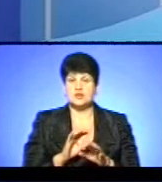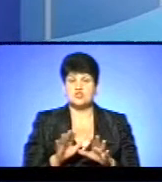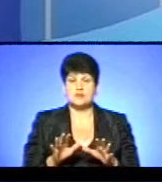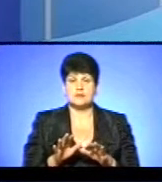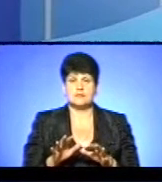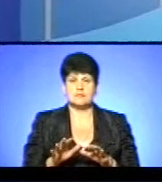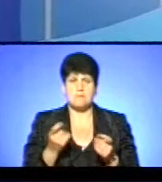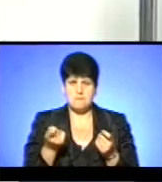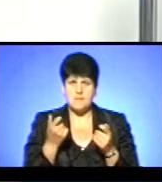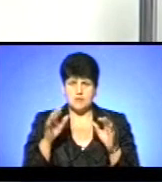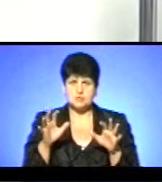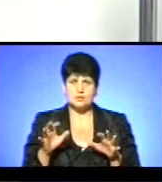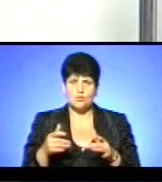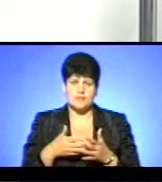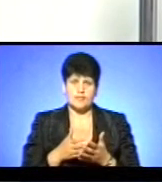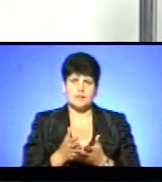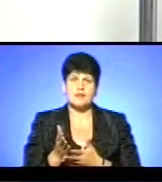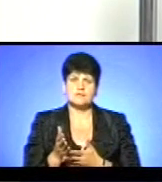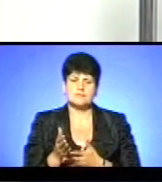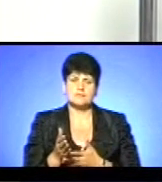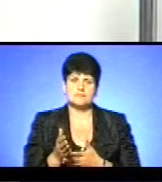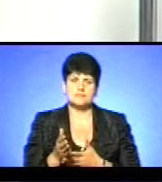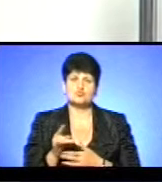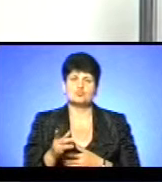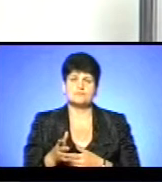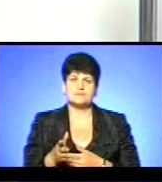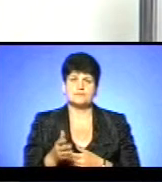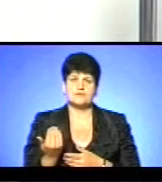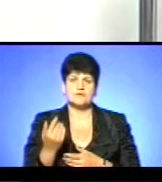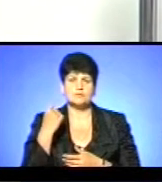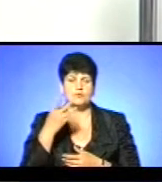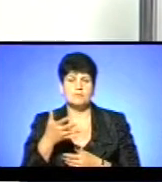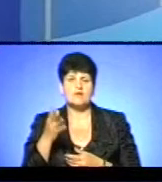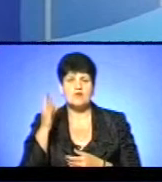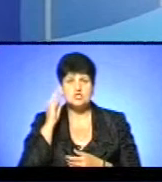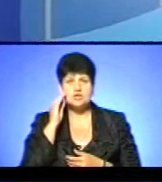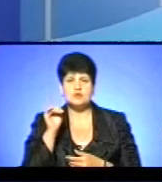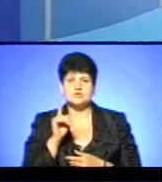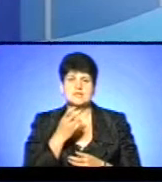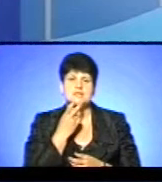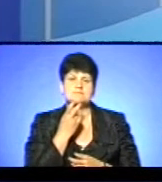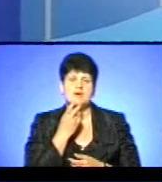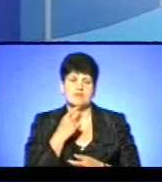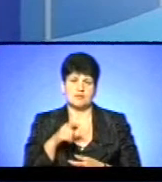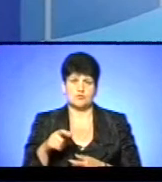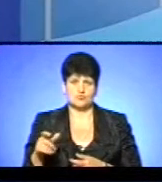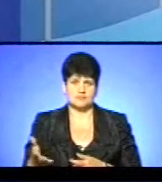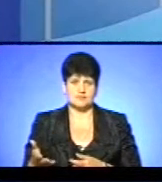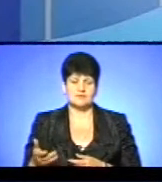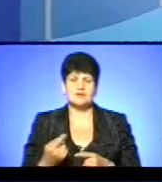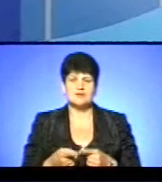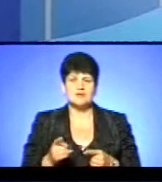законних методів, і чому, на вашу думку? Ну, ми вважаємо, що це просто насміхання вже над людьми. Це не